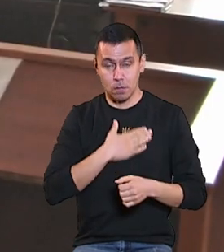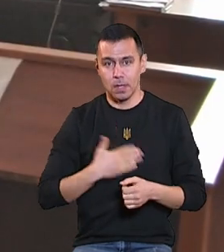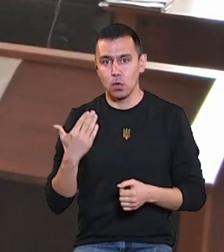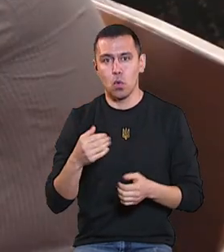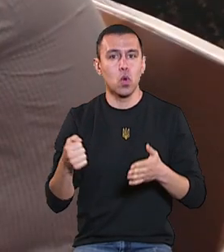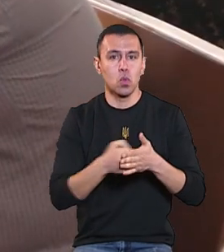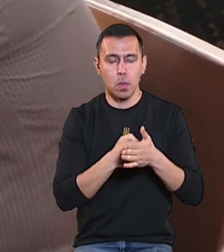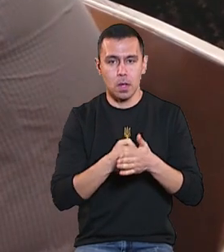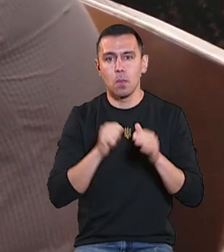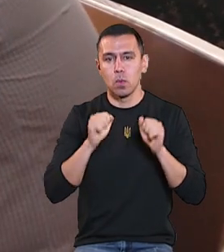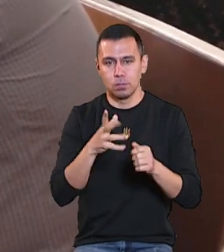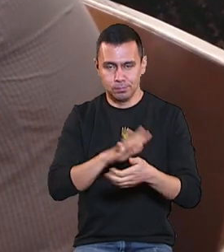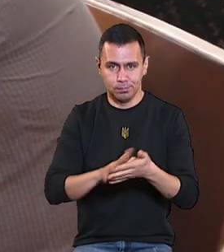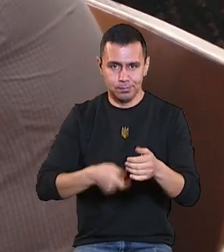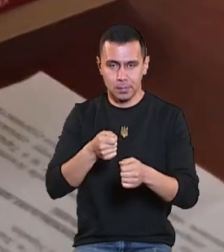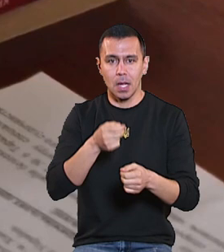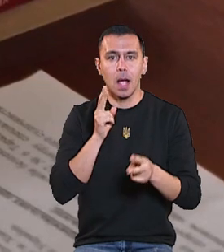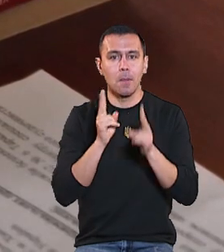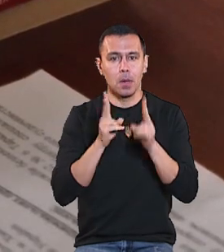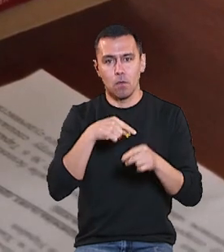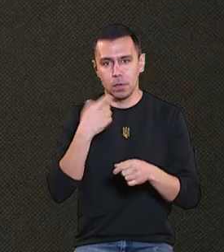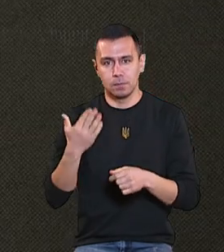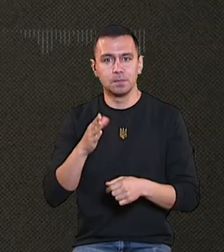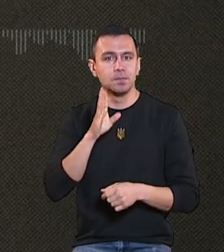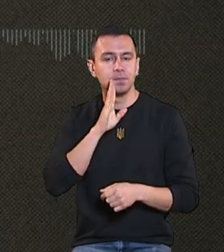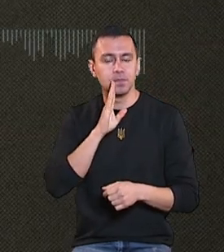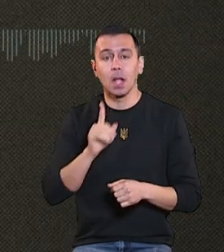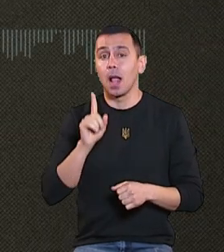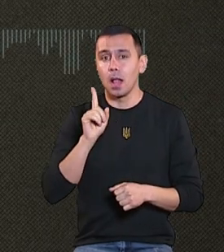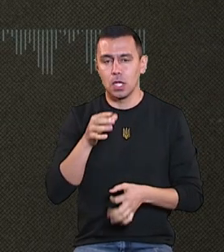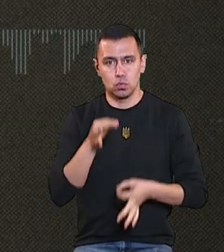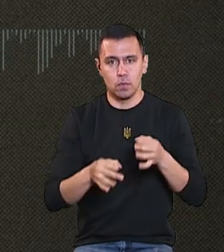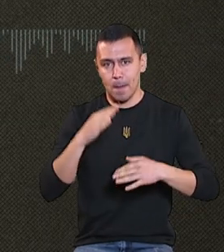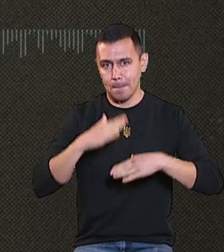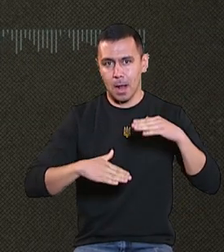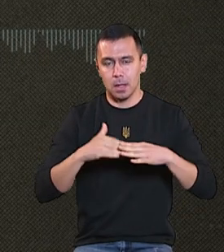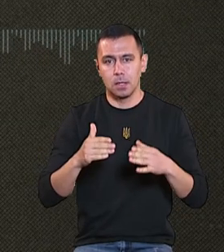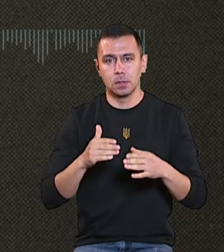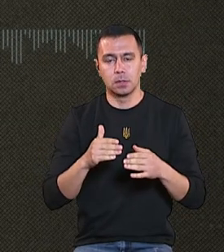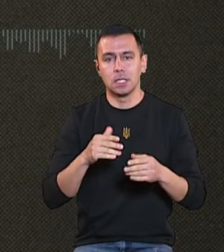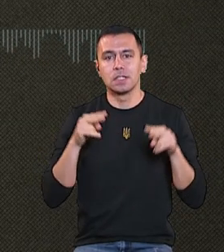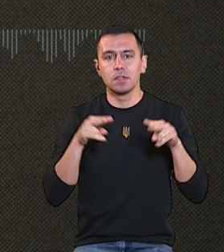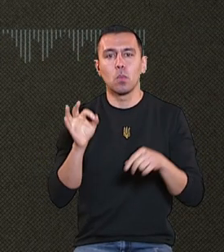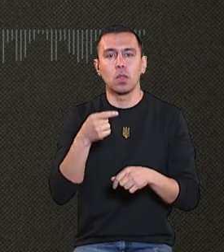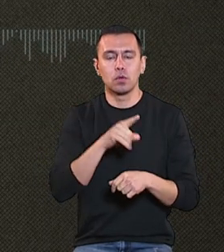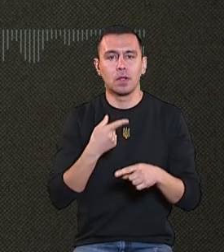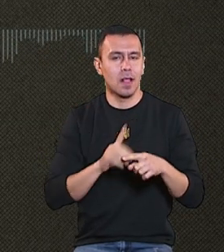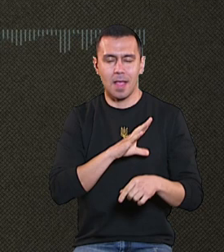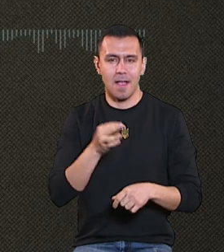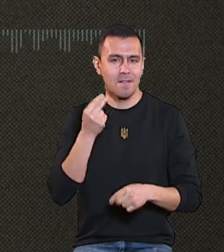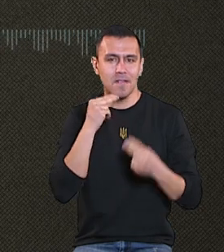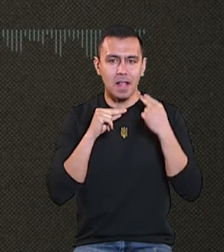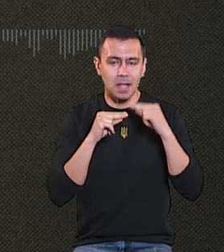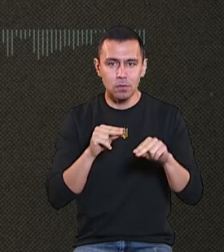його клопотання, можна подати апеляцію, каже Ольга Веретільник. Але судова практика свідчить про те, що це неефективно, тому